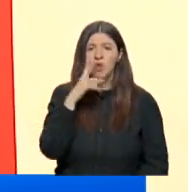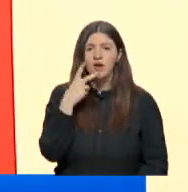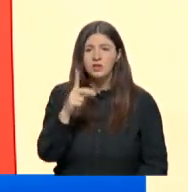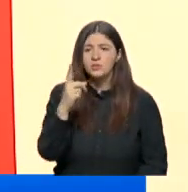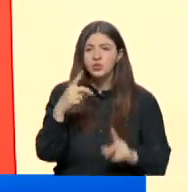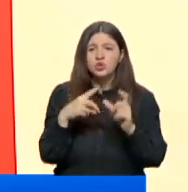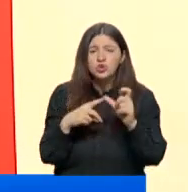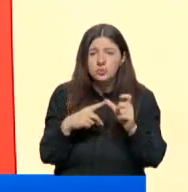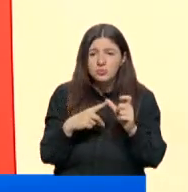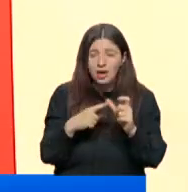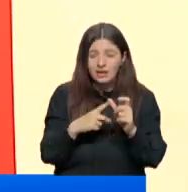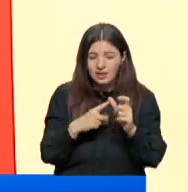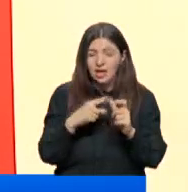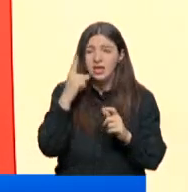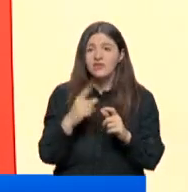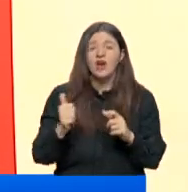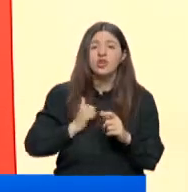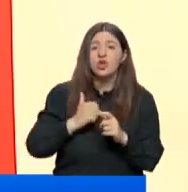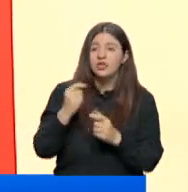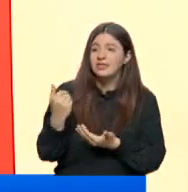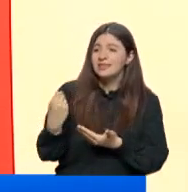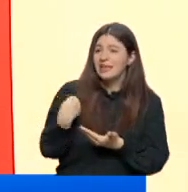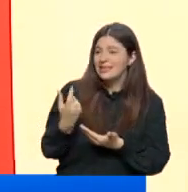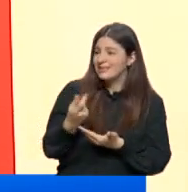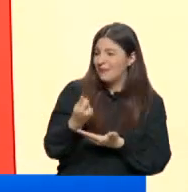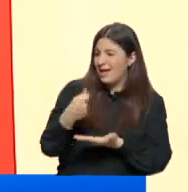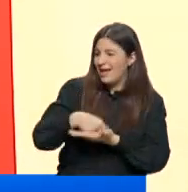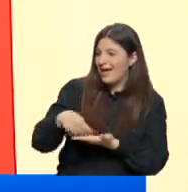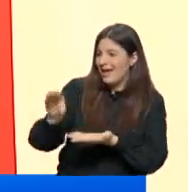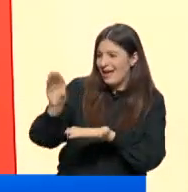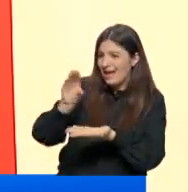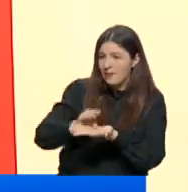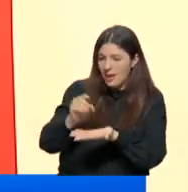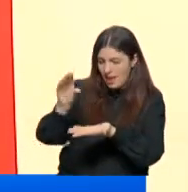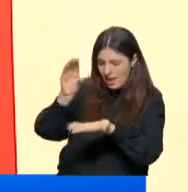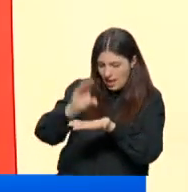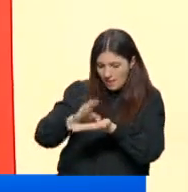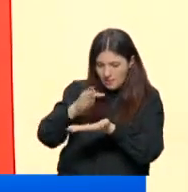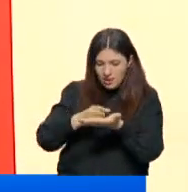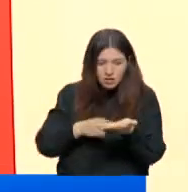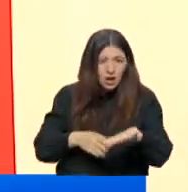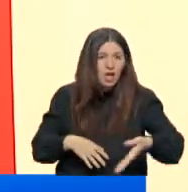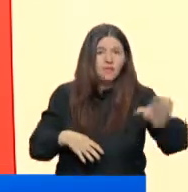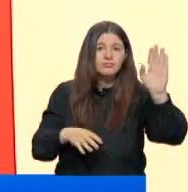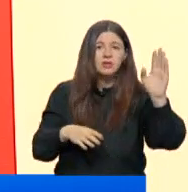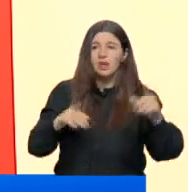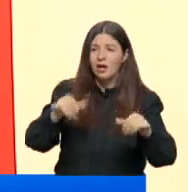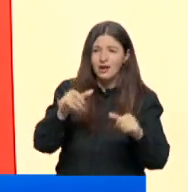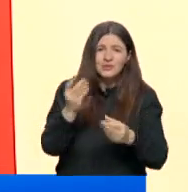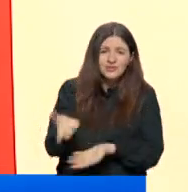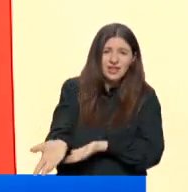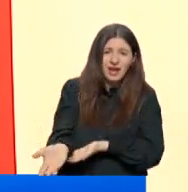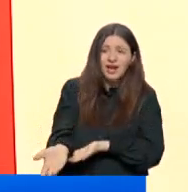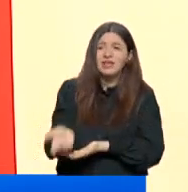açıklandı, 1 Şubat'ta ilk defa asgari ücreti yeni rakamla olan vatandaş daha para eline geldiğinde yarısının bittiğini gördü. Şimdi yine aynı şey